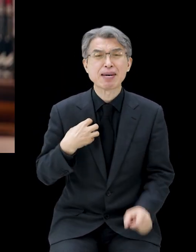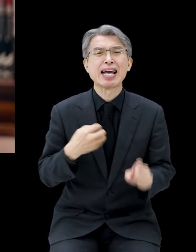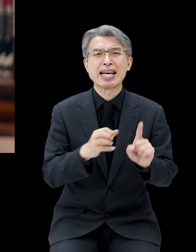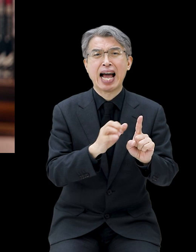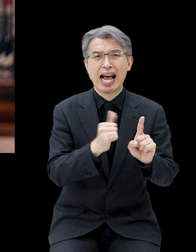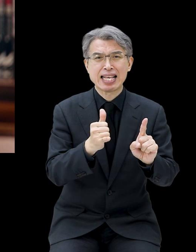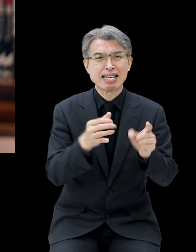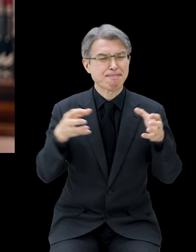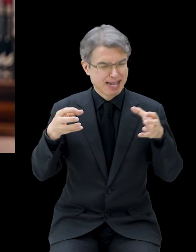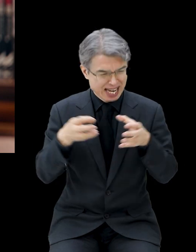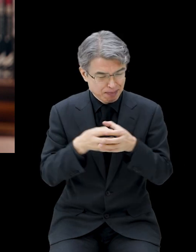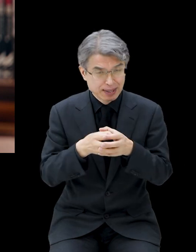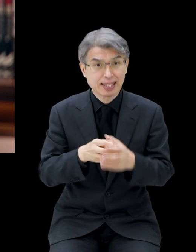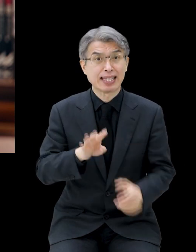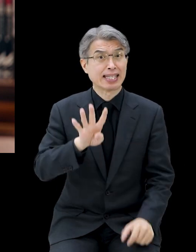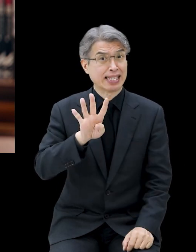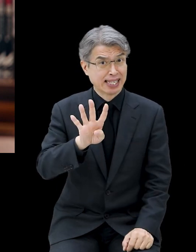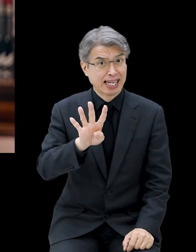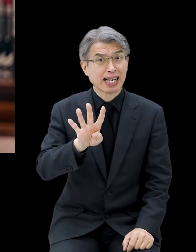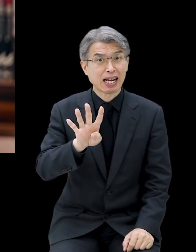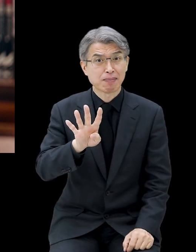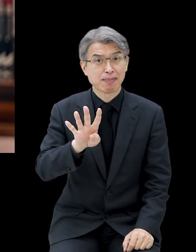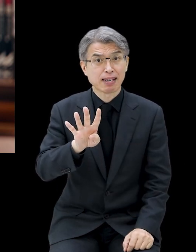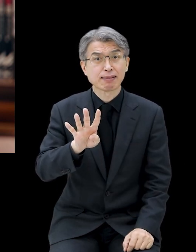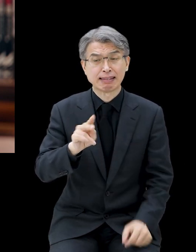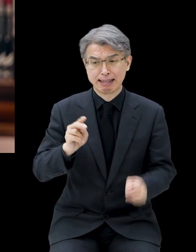담당 1명, 4명이서